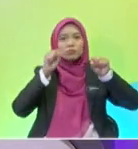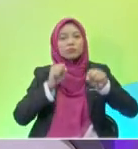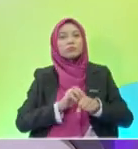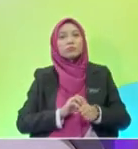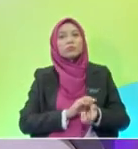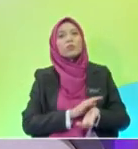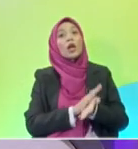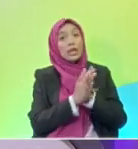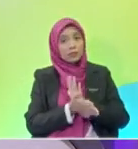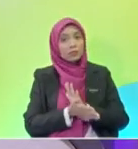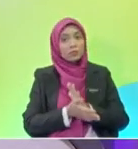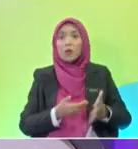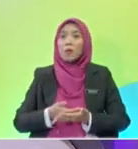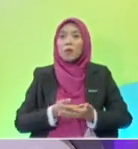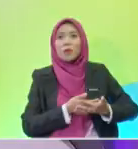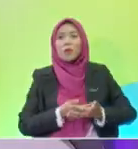Tua